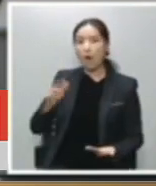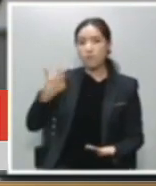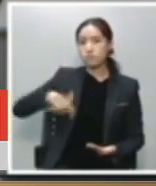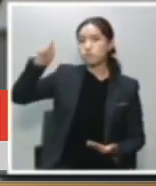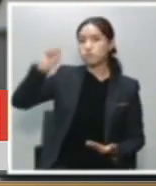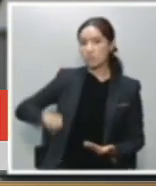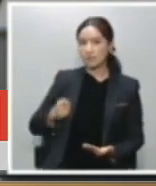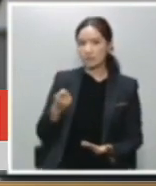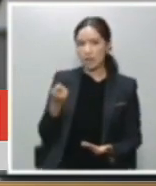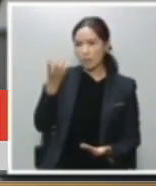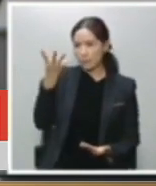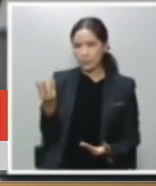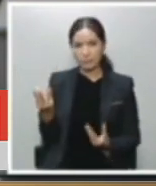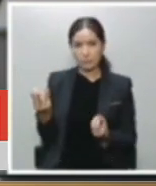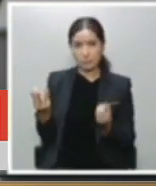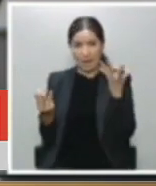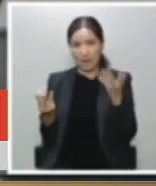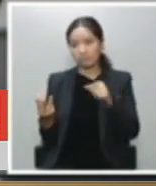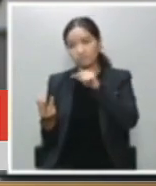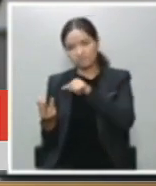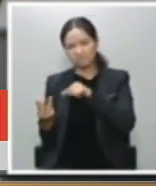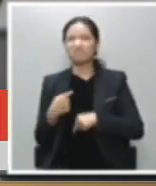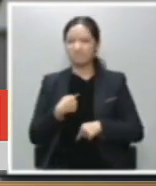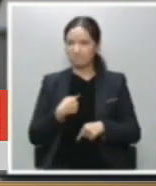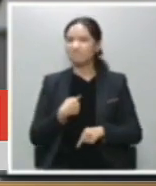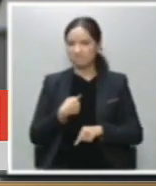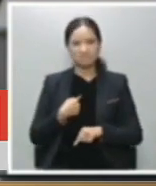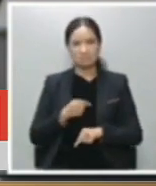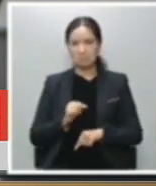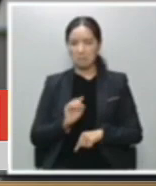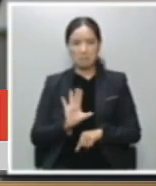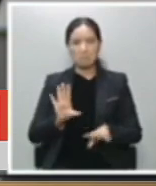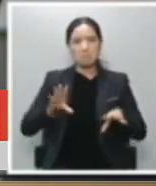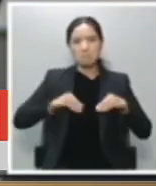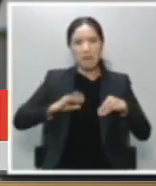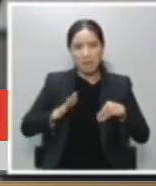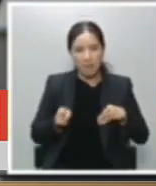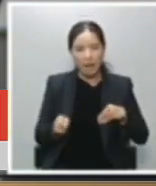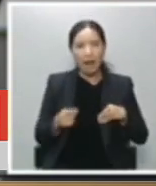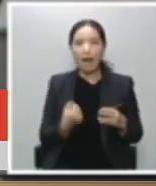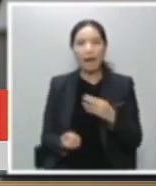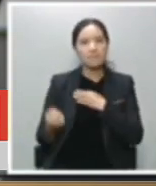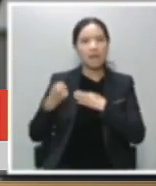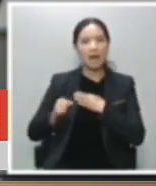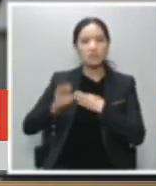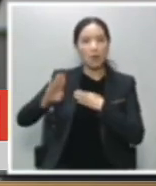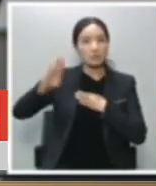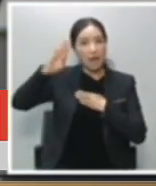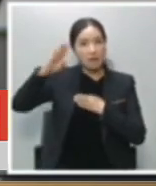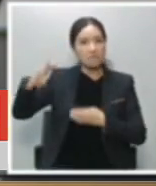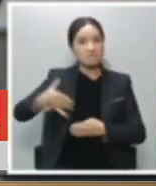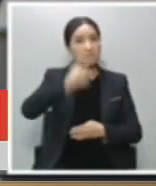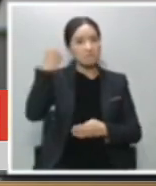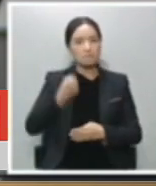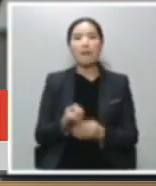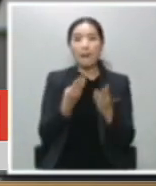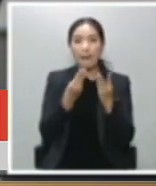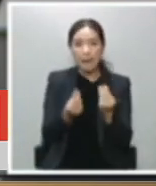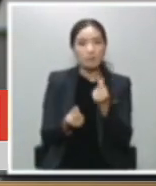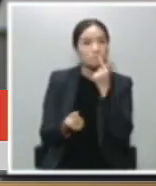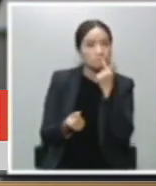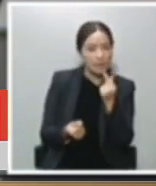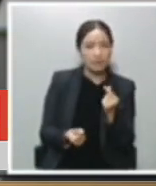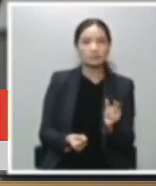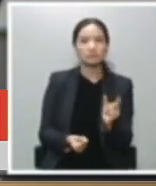นน้อยได้ปฏิเสธอำนาจคณะรัฐประหารในคดีหมายเลขแดงที่